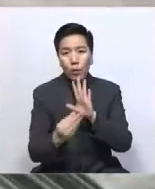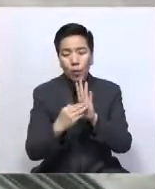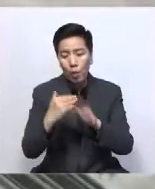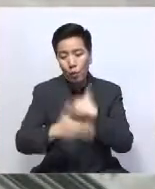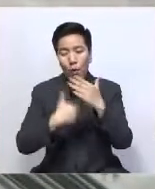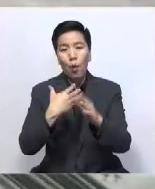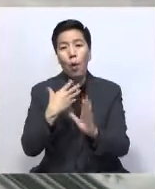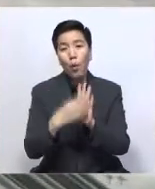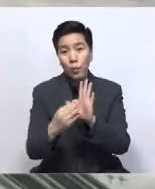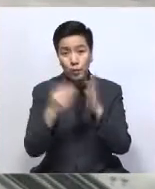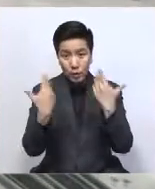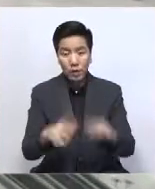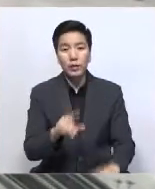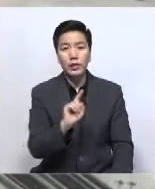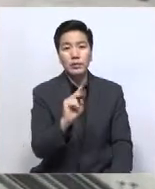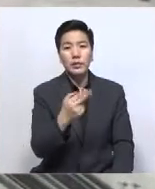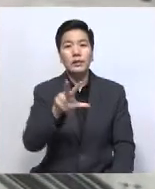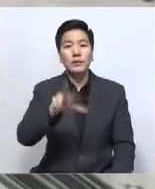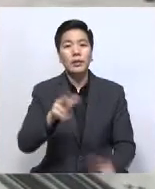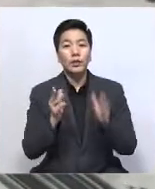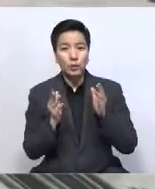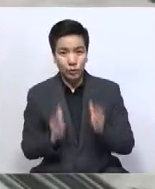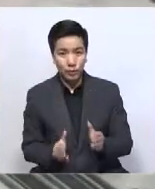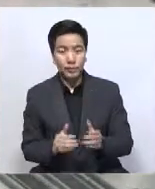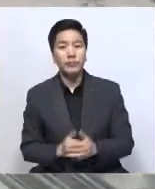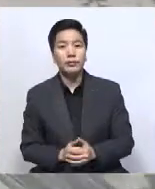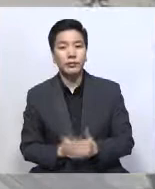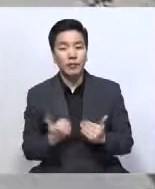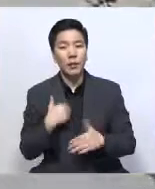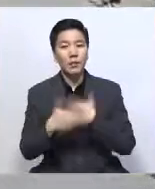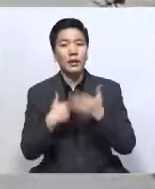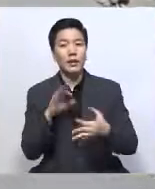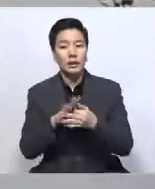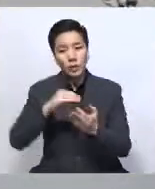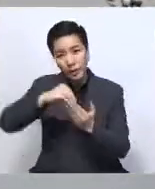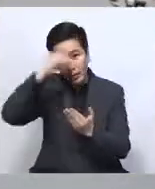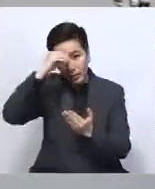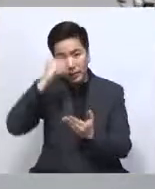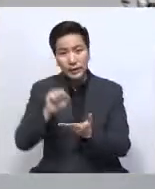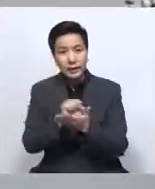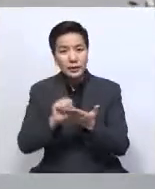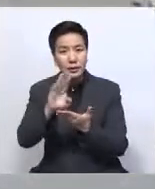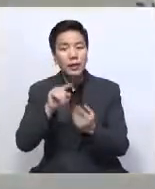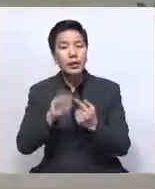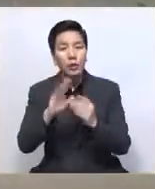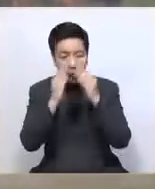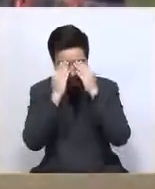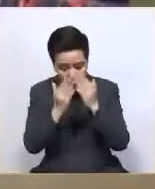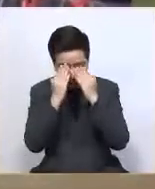อาชีพระยะสั้นแล้วกว่า 13,000 คนพร้อมพัฒนาคุณภาพการศึกษาสถาบันปนจำนว